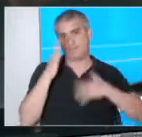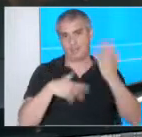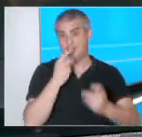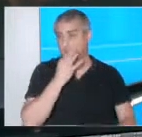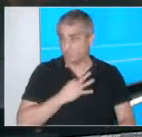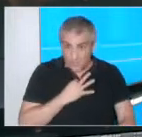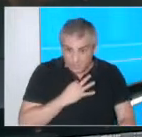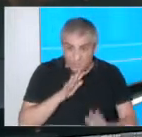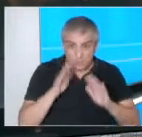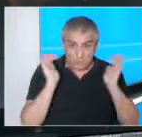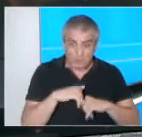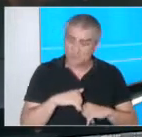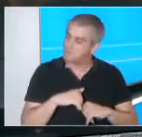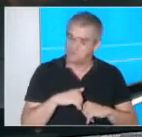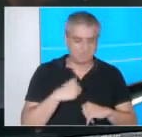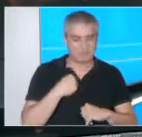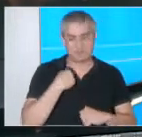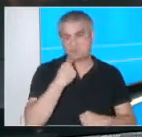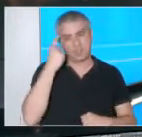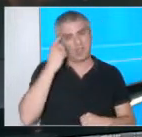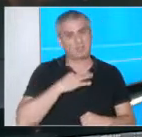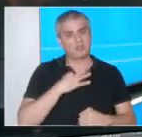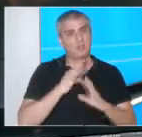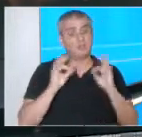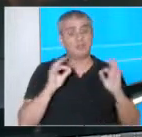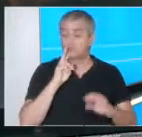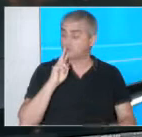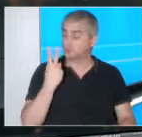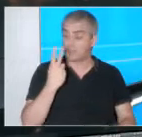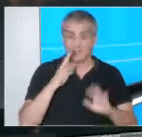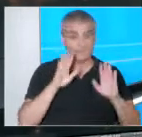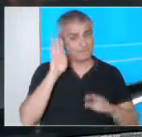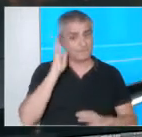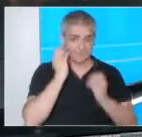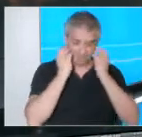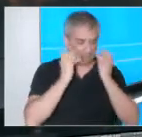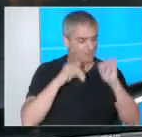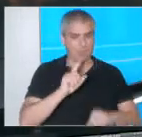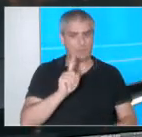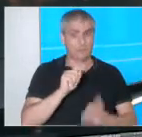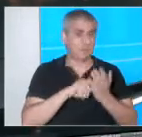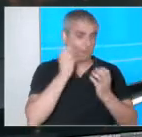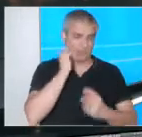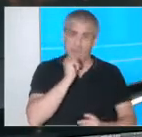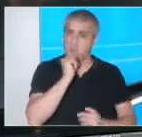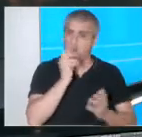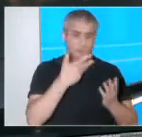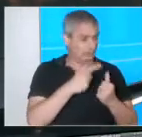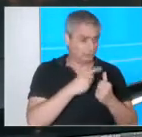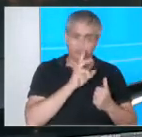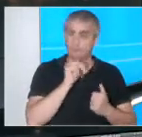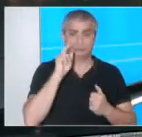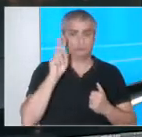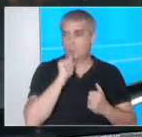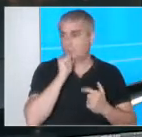אם אתה שואל אותי אם זה יפיל את הממשלה, אני חוזר על הערכה שאמרת לך בהתחלה, שבשנתיים של בנט היא לא טיפול. כי לבנט אין אינטרס ללכת, לשקד אין